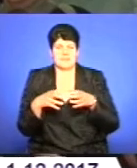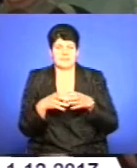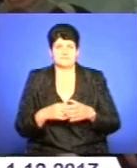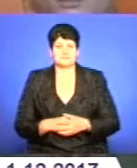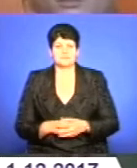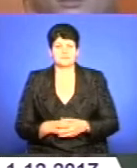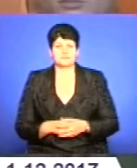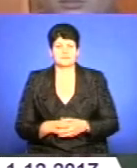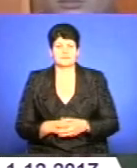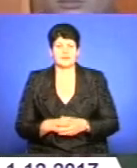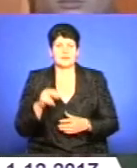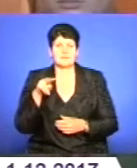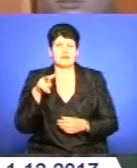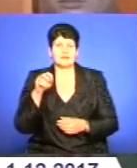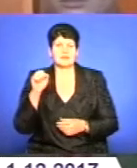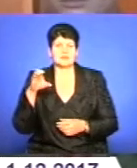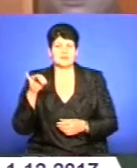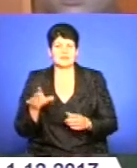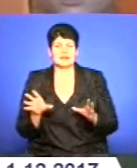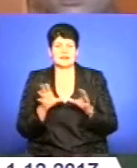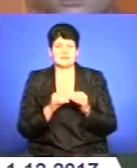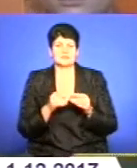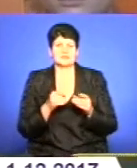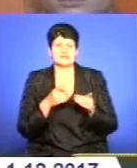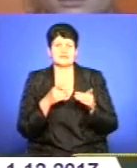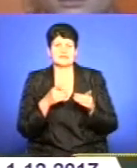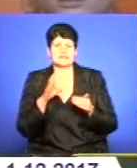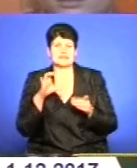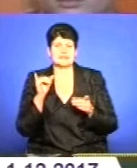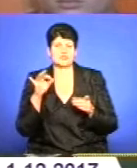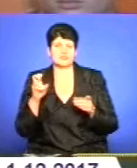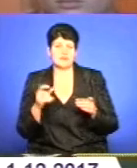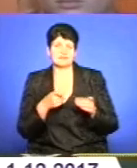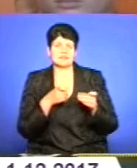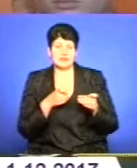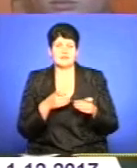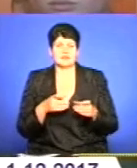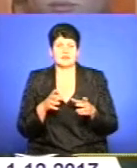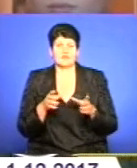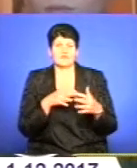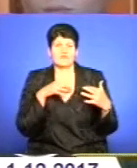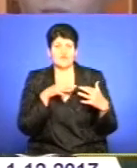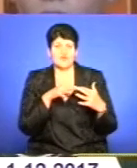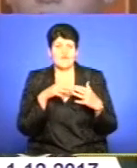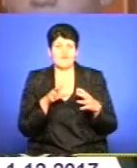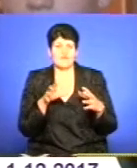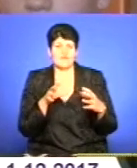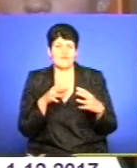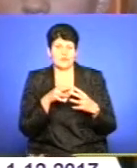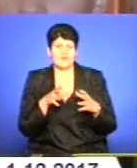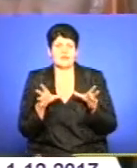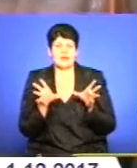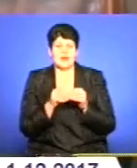патріотизму. Пластуни разом з січовими стрільцями воювали ще з Першої світової війни, так само і в Другій світовій війні. І,